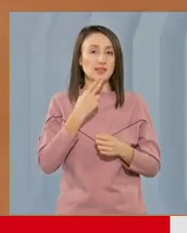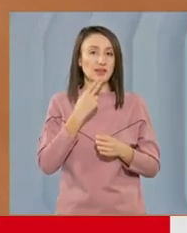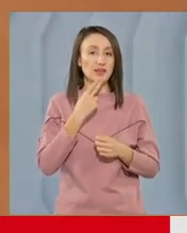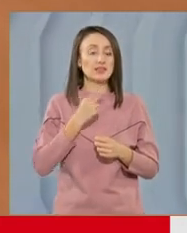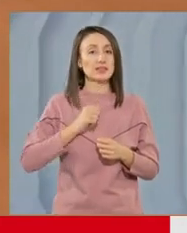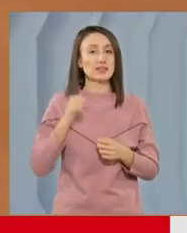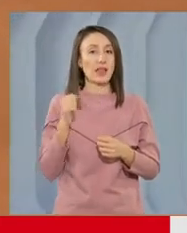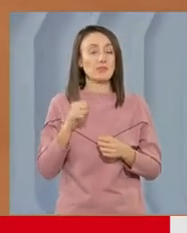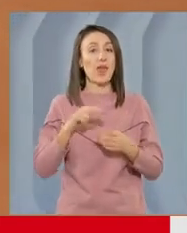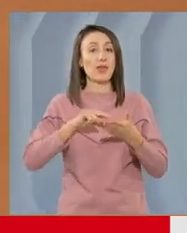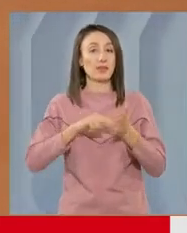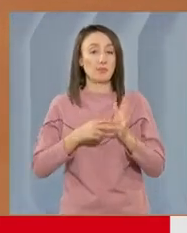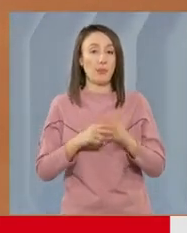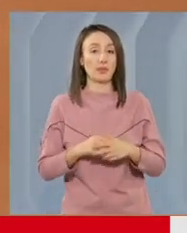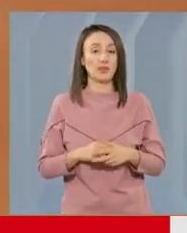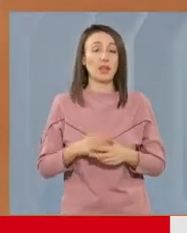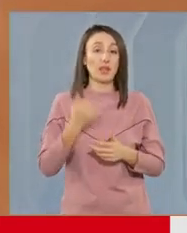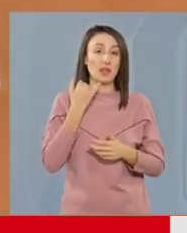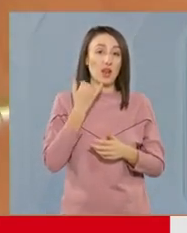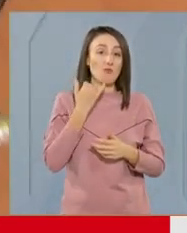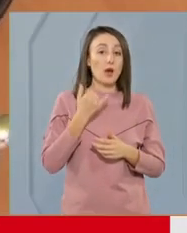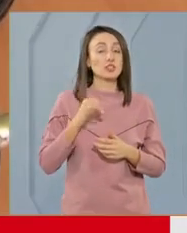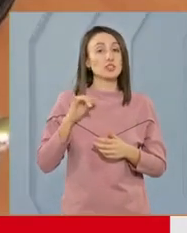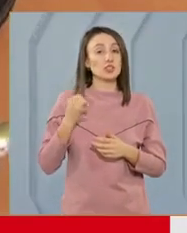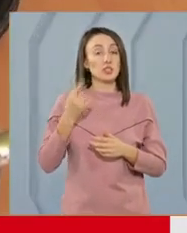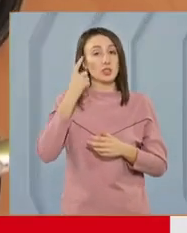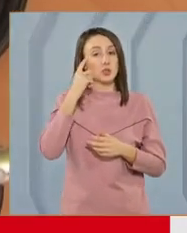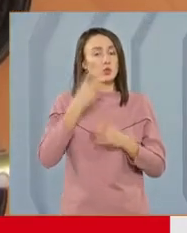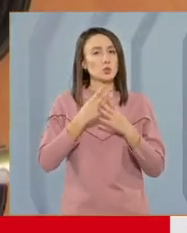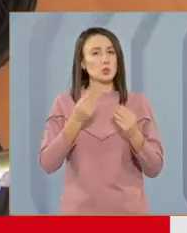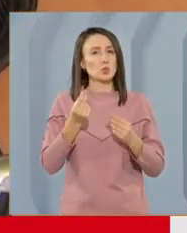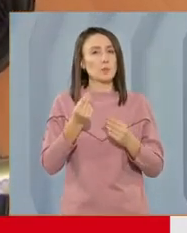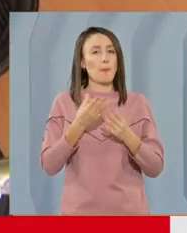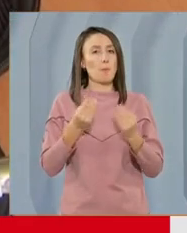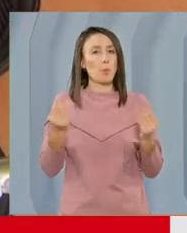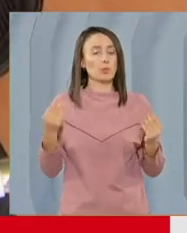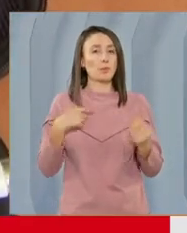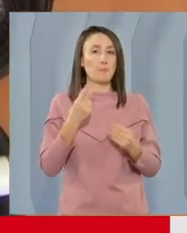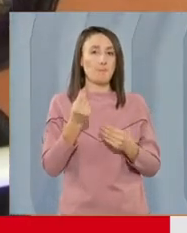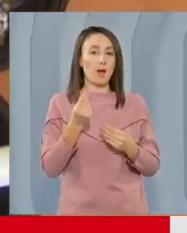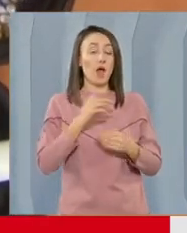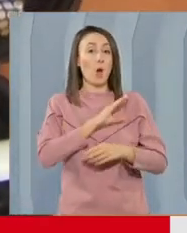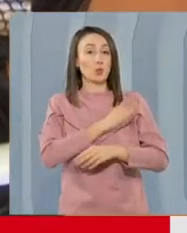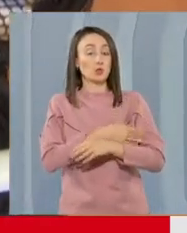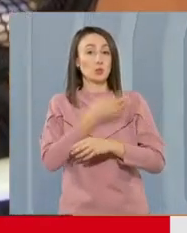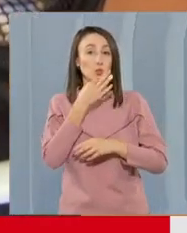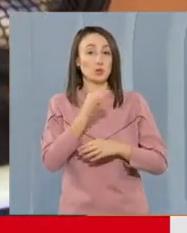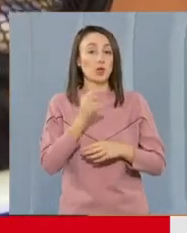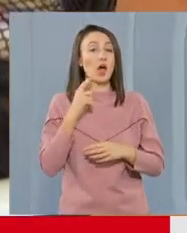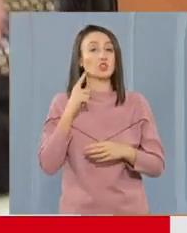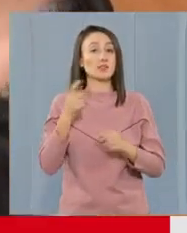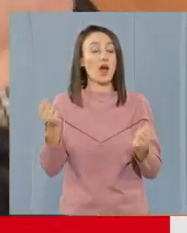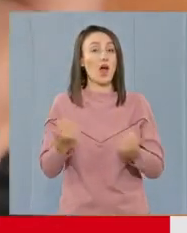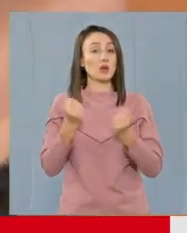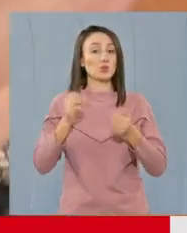din Serbia, echipamente, telefoane mobile și sume considerabile de bani. Autoritățile au declarat că această